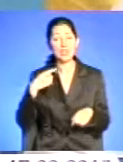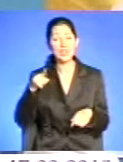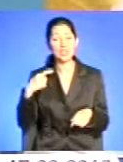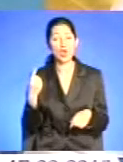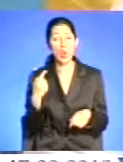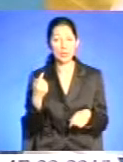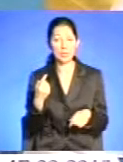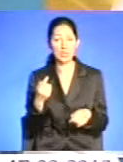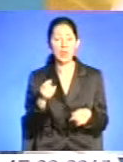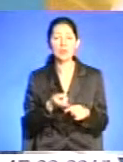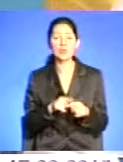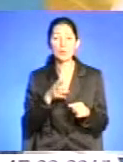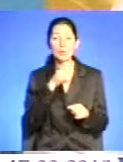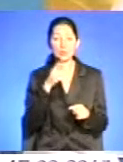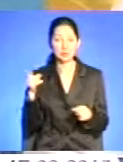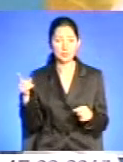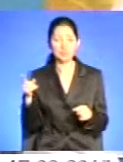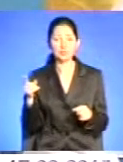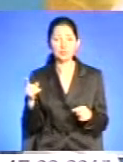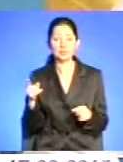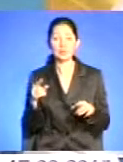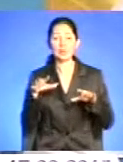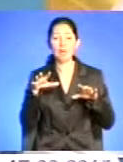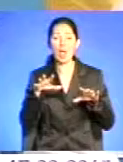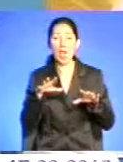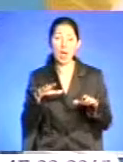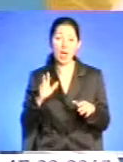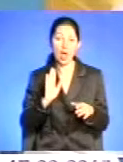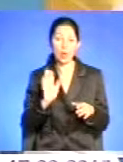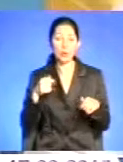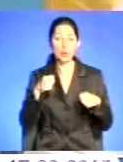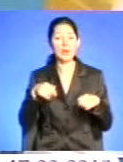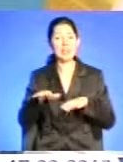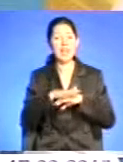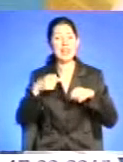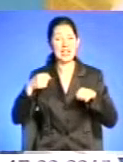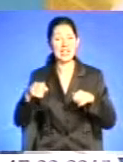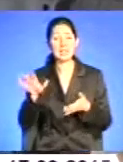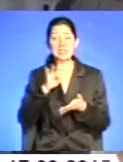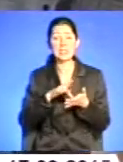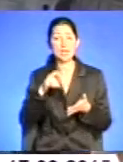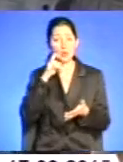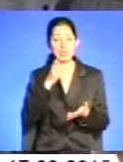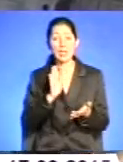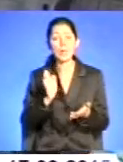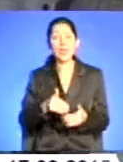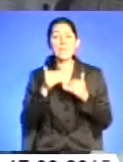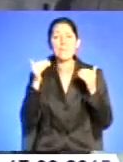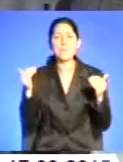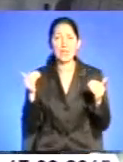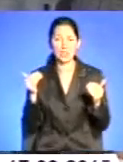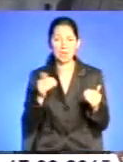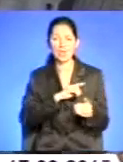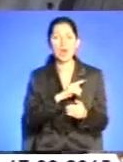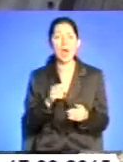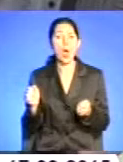і в цьому сезоні захоплюємо ринки ще й центральної України, де було більше посухи, де гірші показники. В цьому році цукру